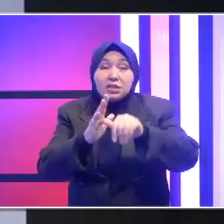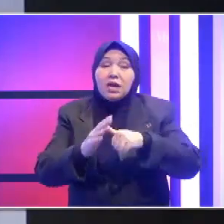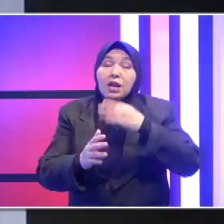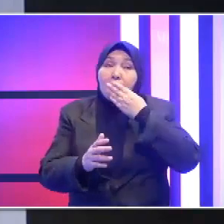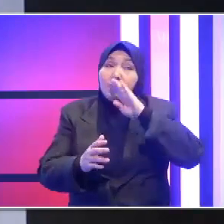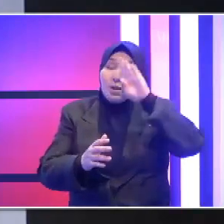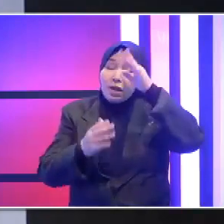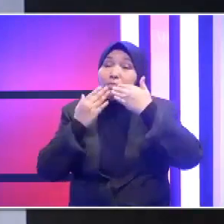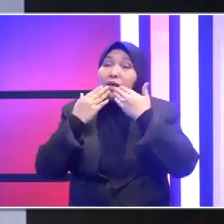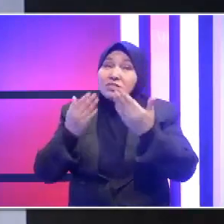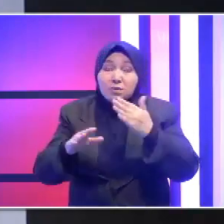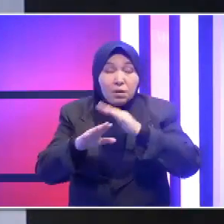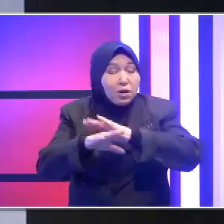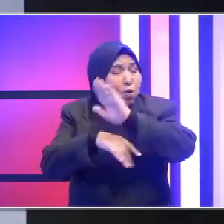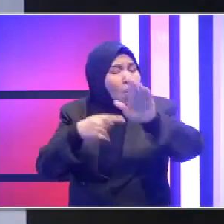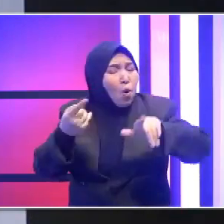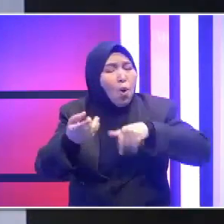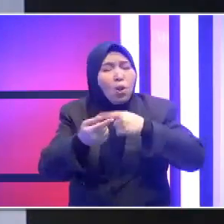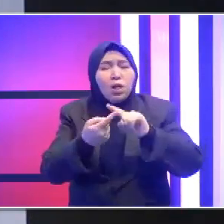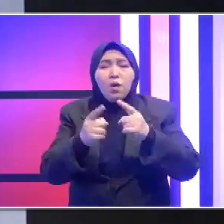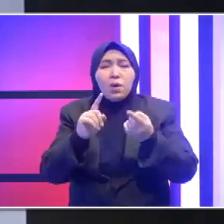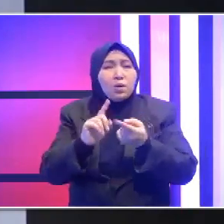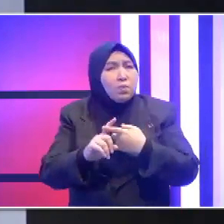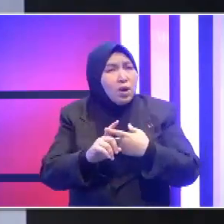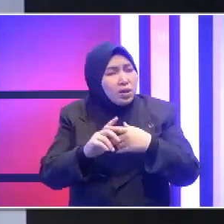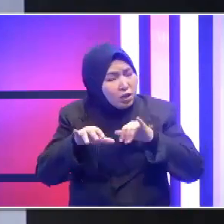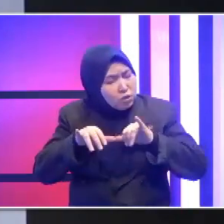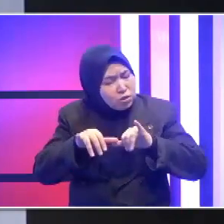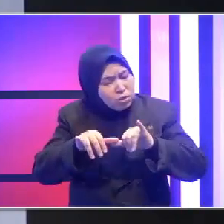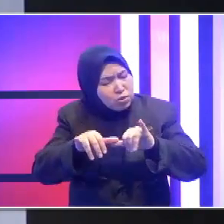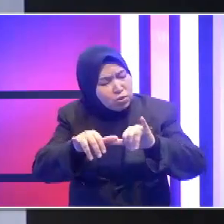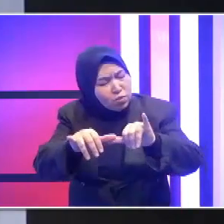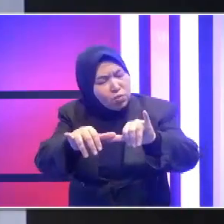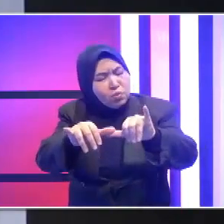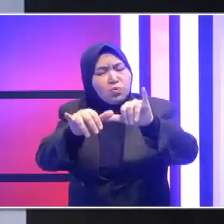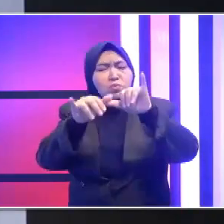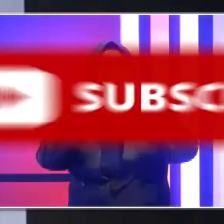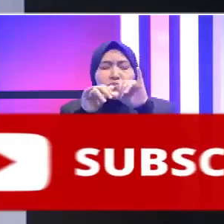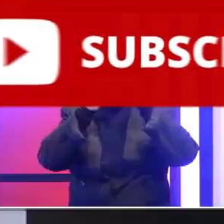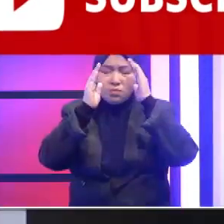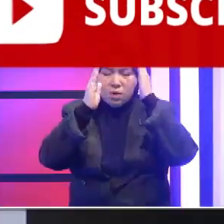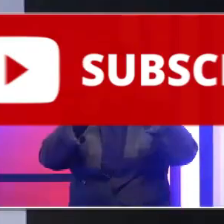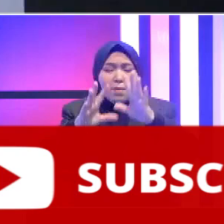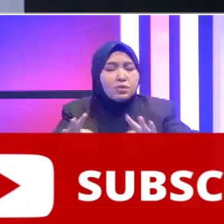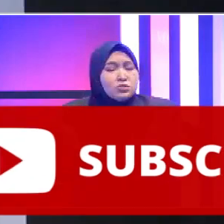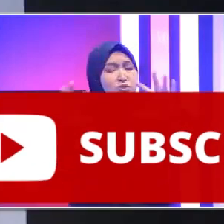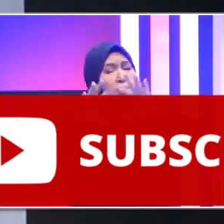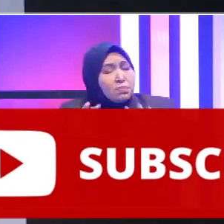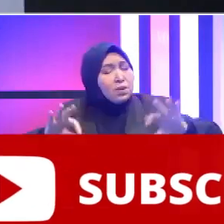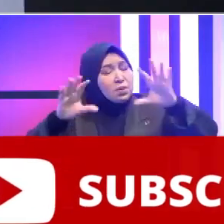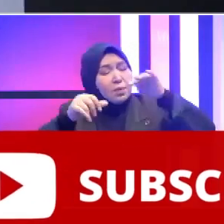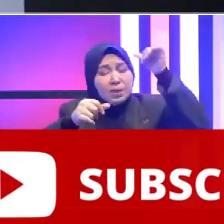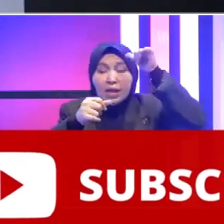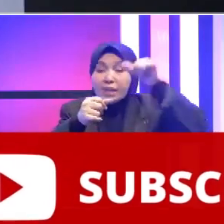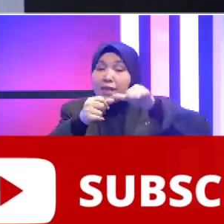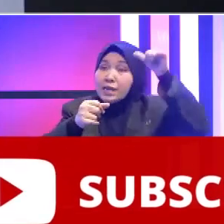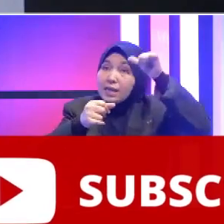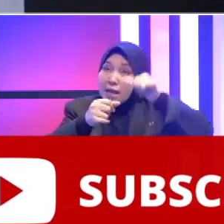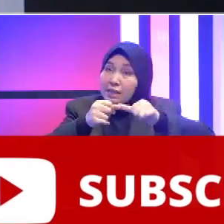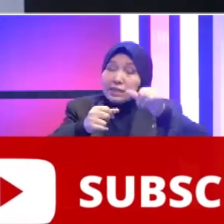terus Masih pada semua sahabat-sahabat yang terus Istiqomah Nda Alquran dan pencipta Ade penceritaan ingatan-ingatan